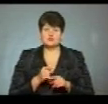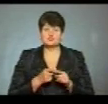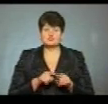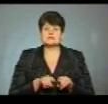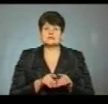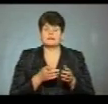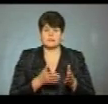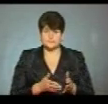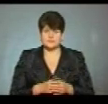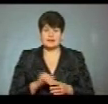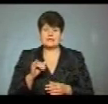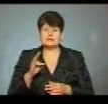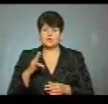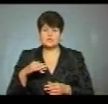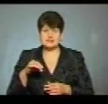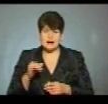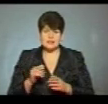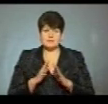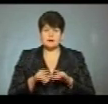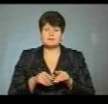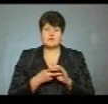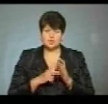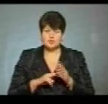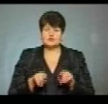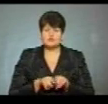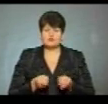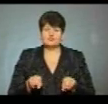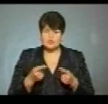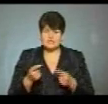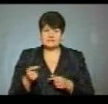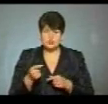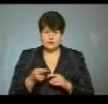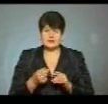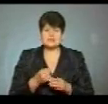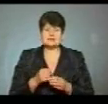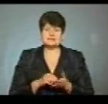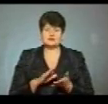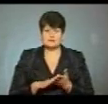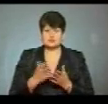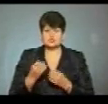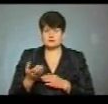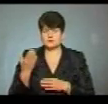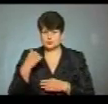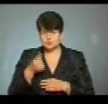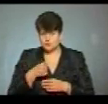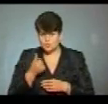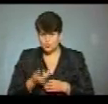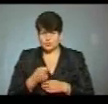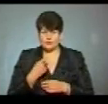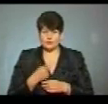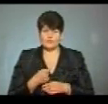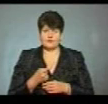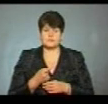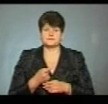Так? Індустріальний парк планують створити і в Тернополі. Відповідний проєкт зареєстрували торік, каже завідувач сектору розробки проєктів Тернопільської міськради